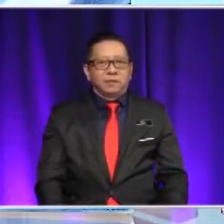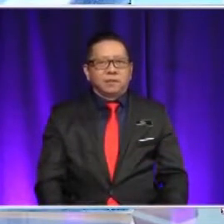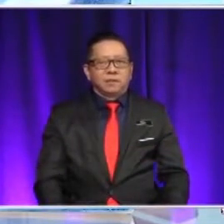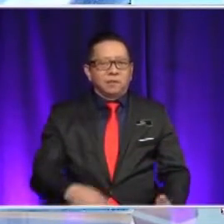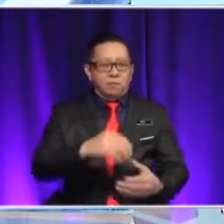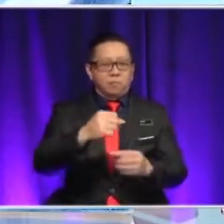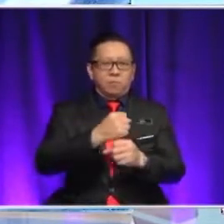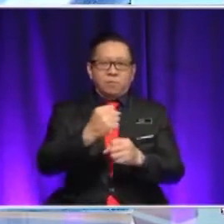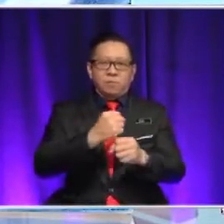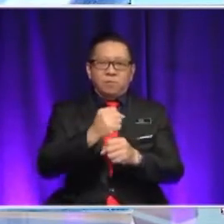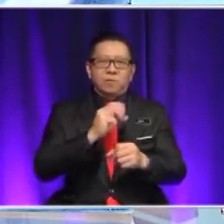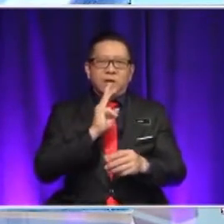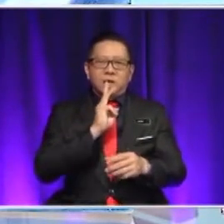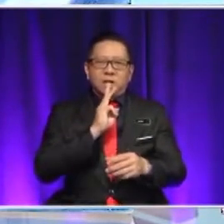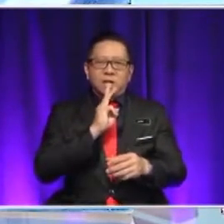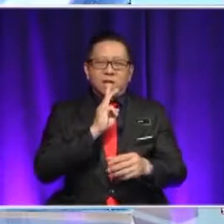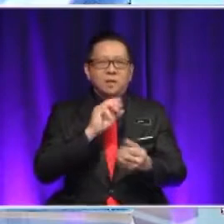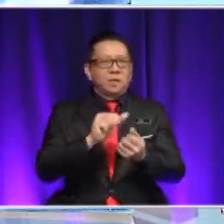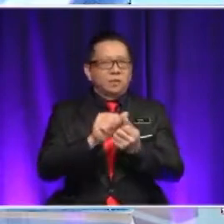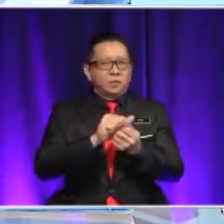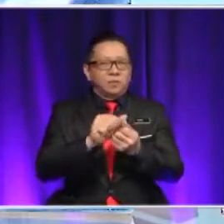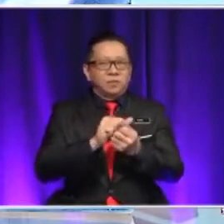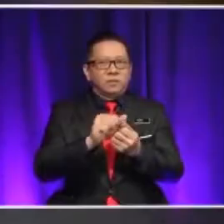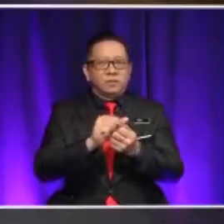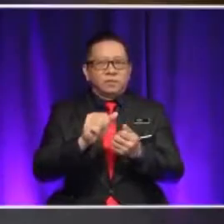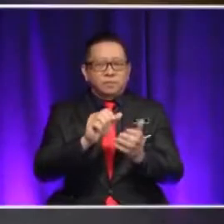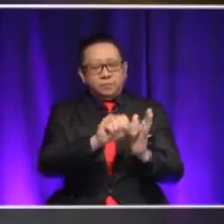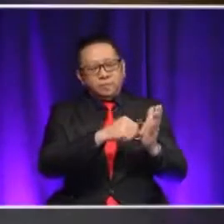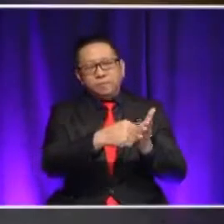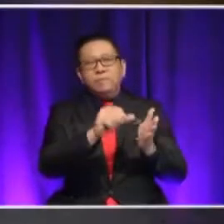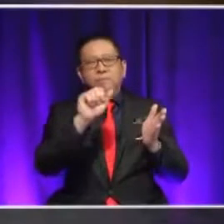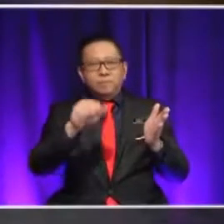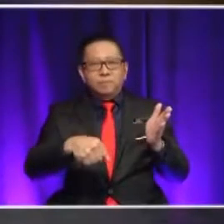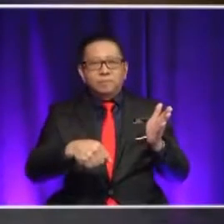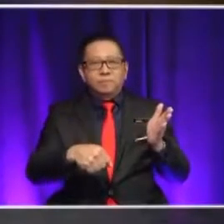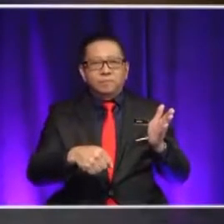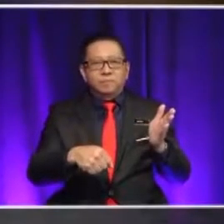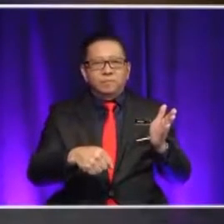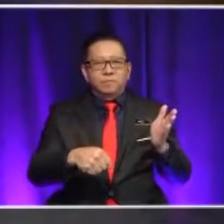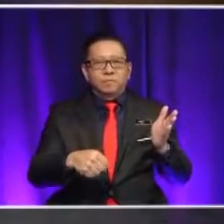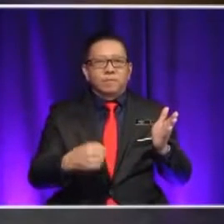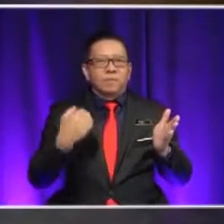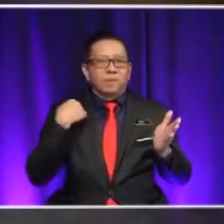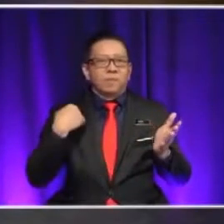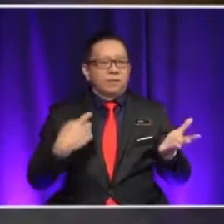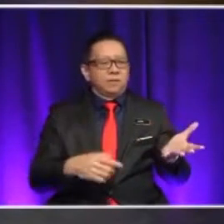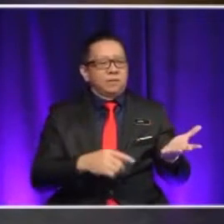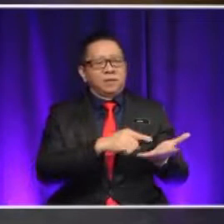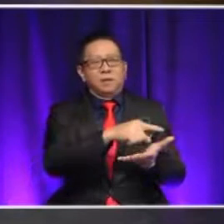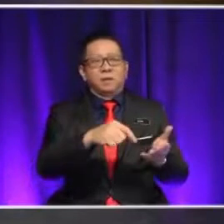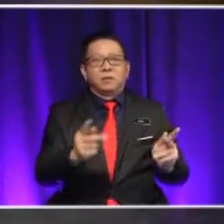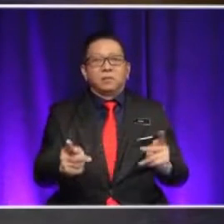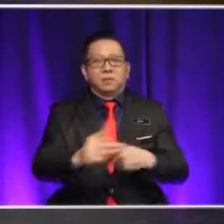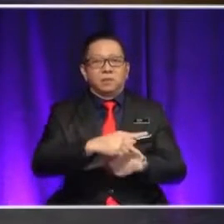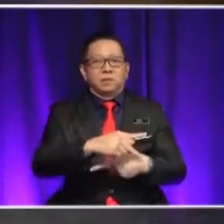warna untuk itu guna untuk cuci Belluci berusaha Oke suruhnya kita ada pelet Kelly untuk kita